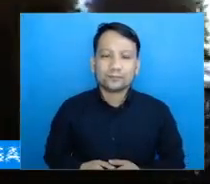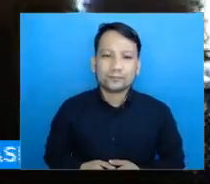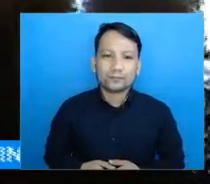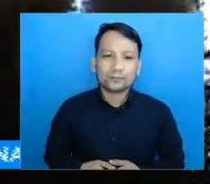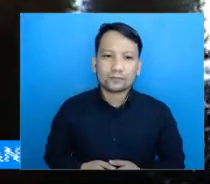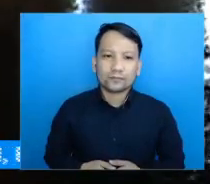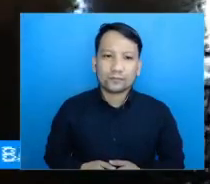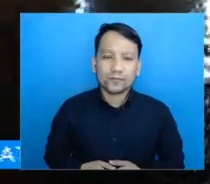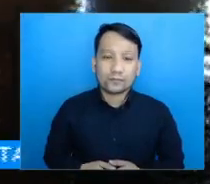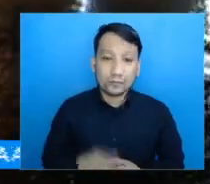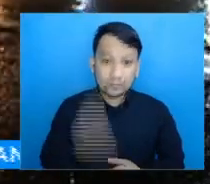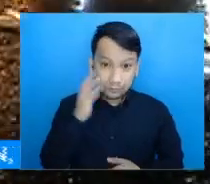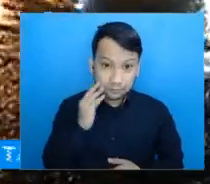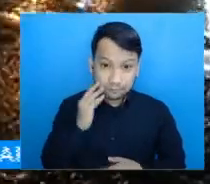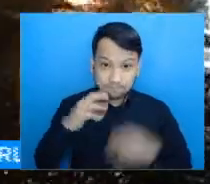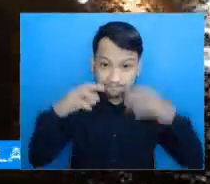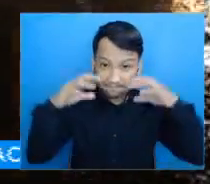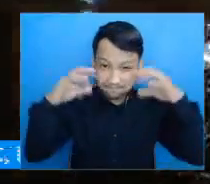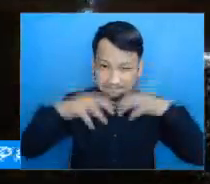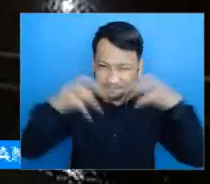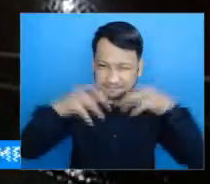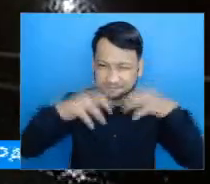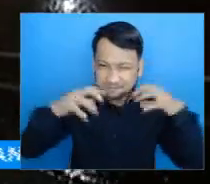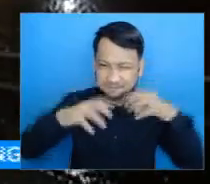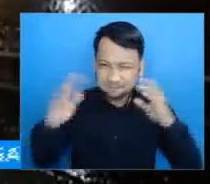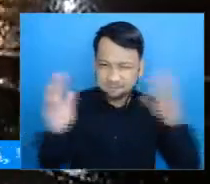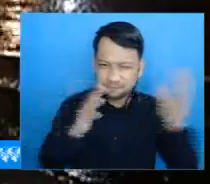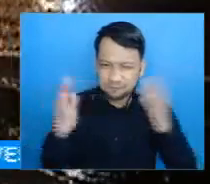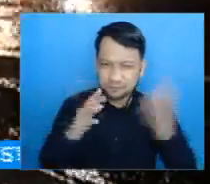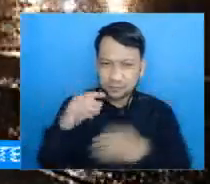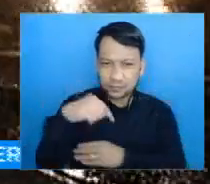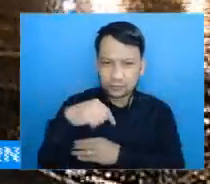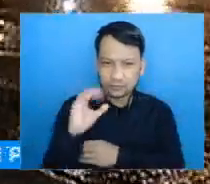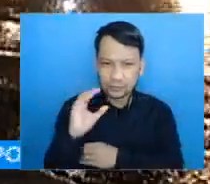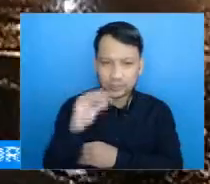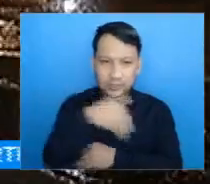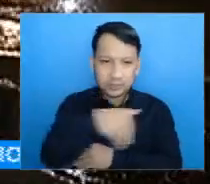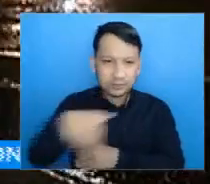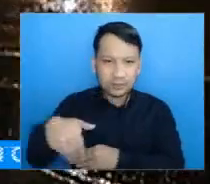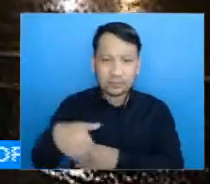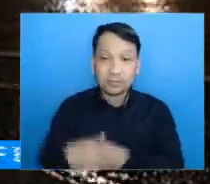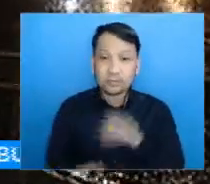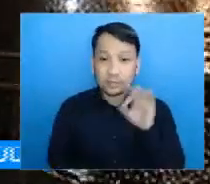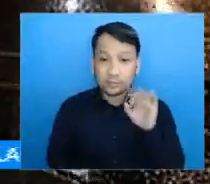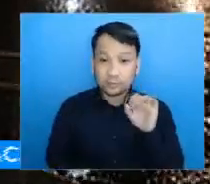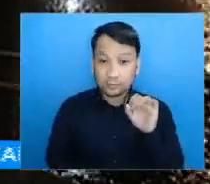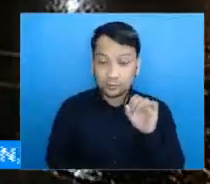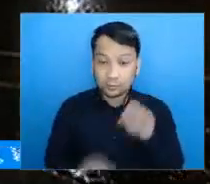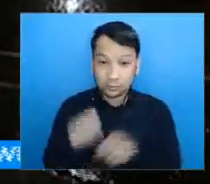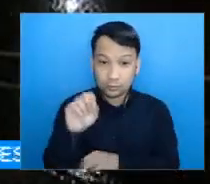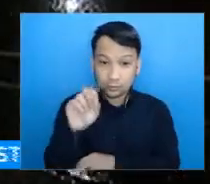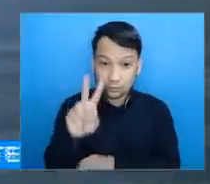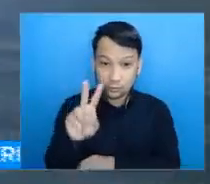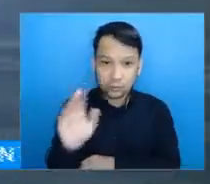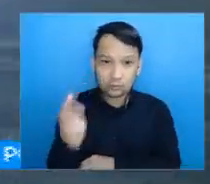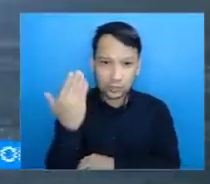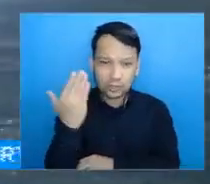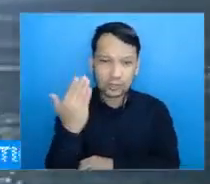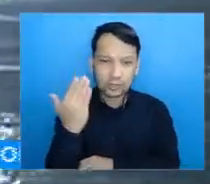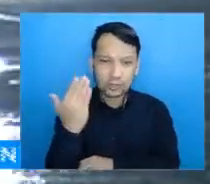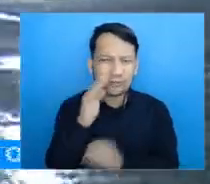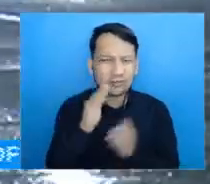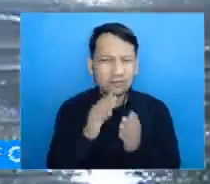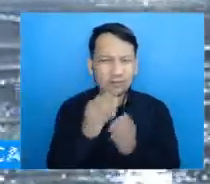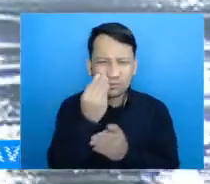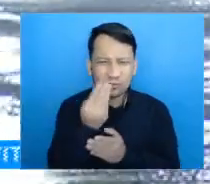Pabugsubugsong malakas na ulan ang naabutan namin sa Quezon City kagabi. Pagsapit ng alas 2 ng madaling araw, bahagyang humina ang pag-ulan.